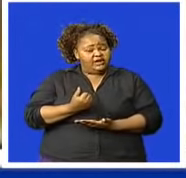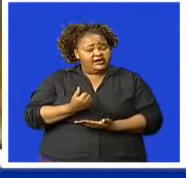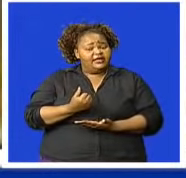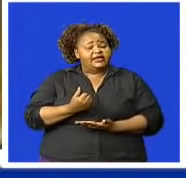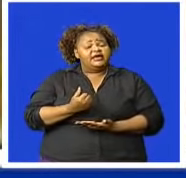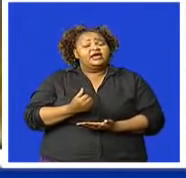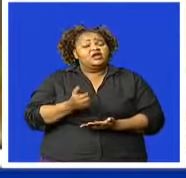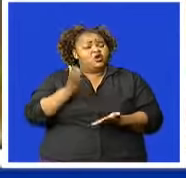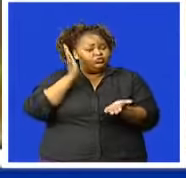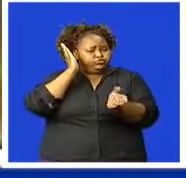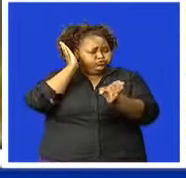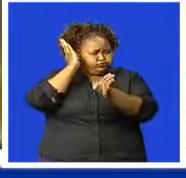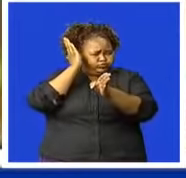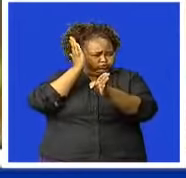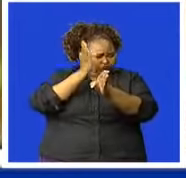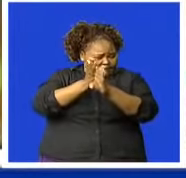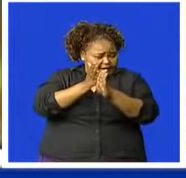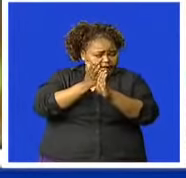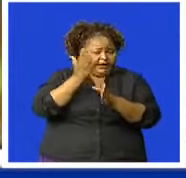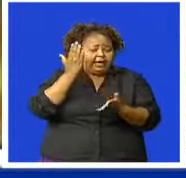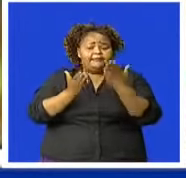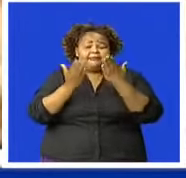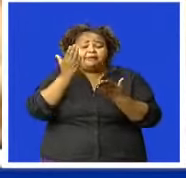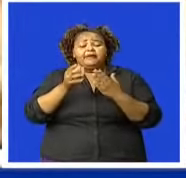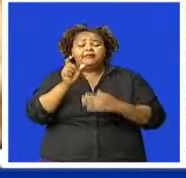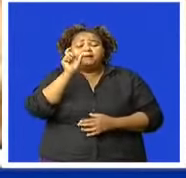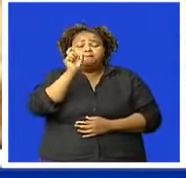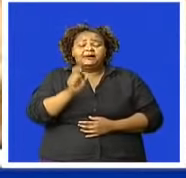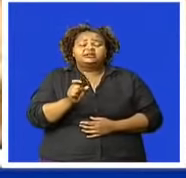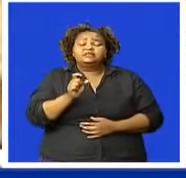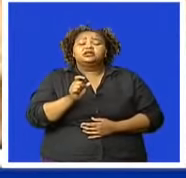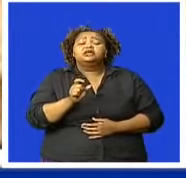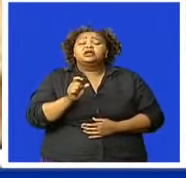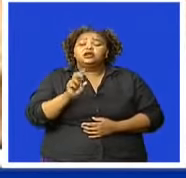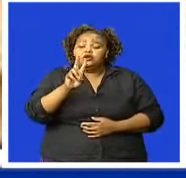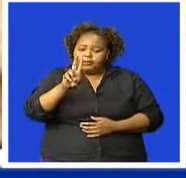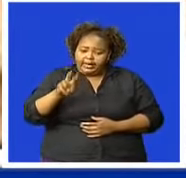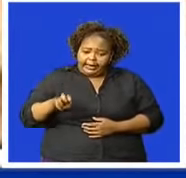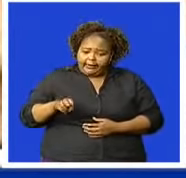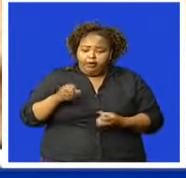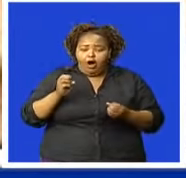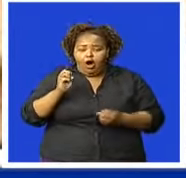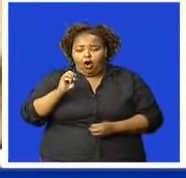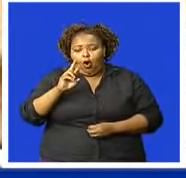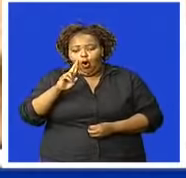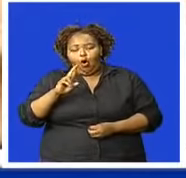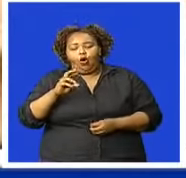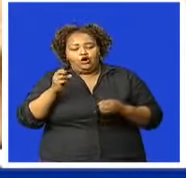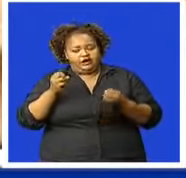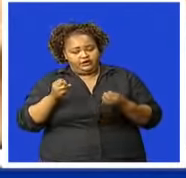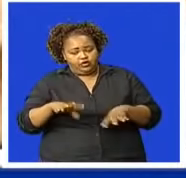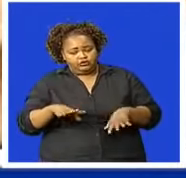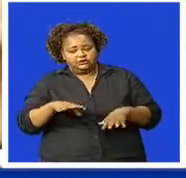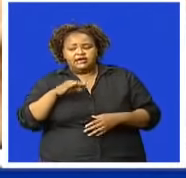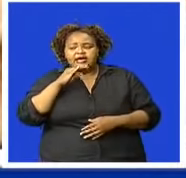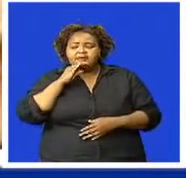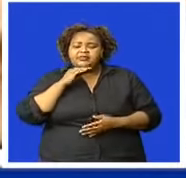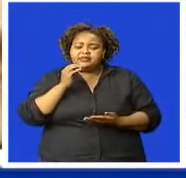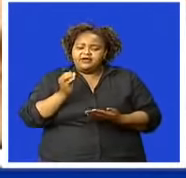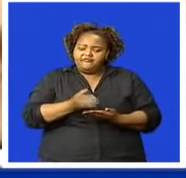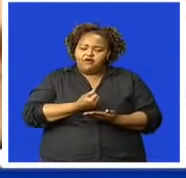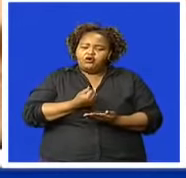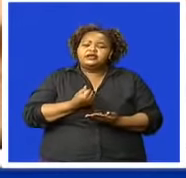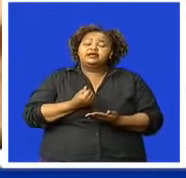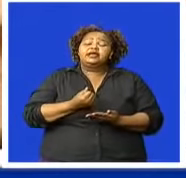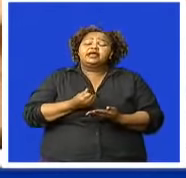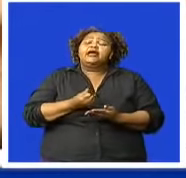lesikulandzelako ngahle kube mhlambe umuntu ubekagcekeza noma umuntu lolahlekile nathi tithole lo lihala lwakhe tiyakhona ukuthi singalandzela